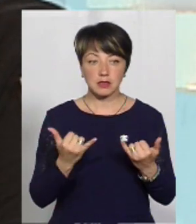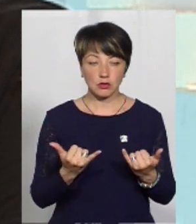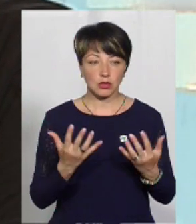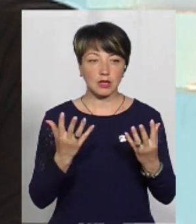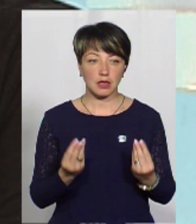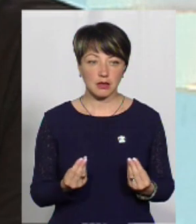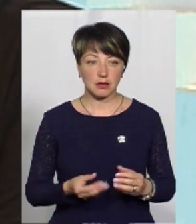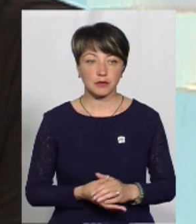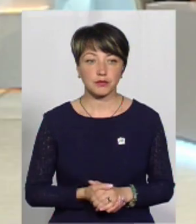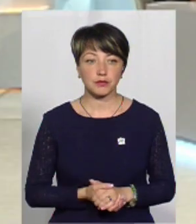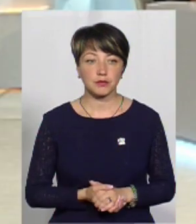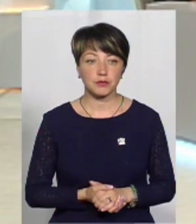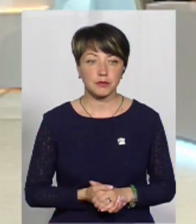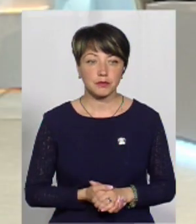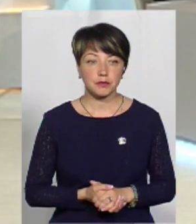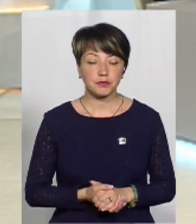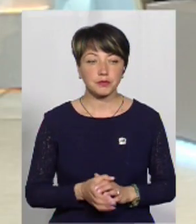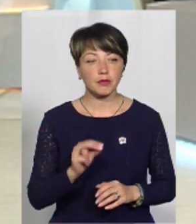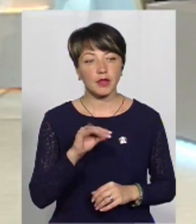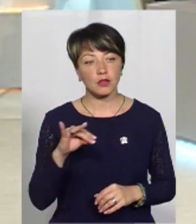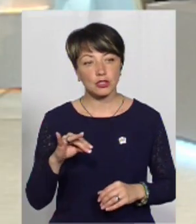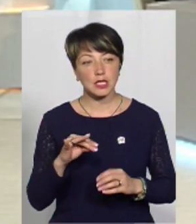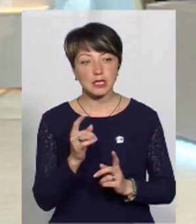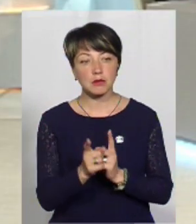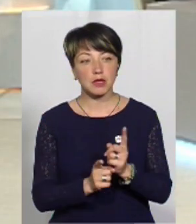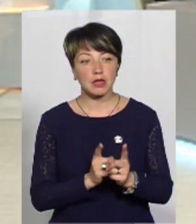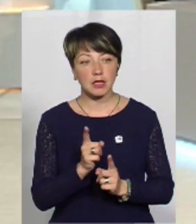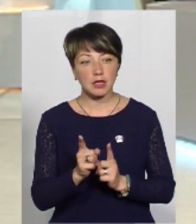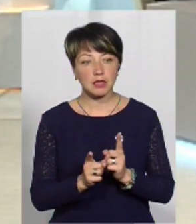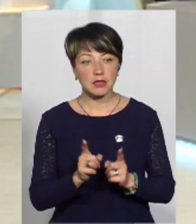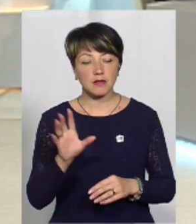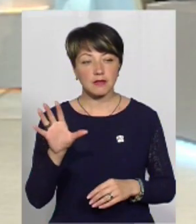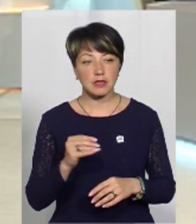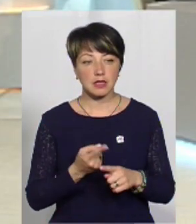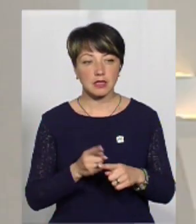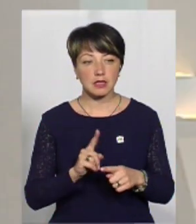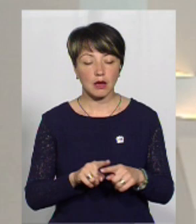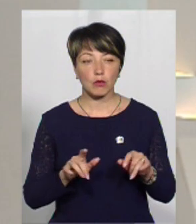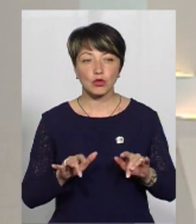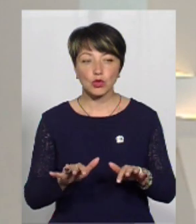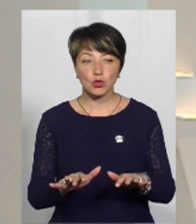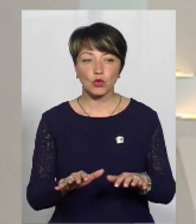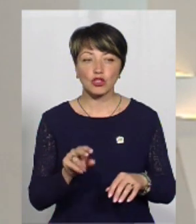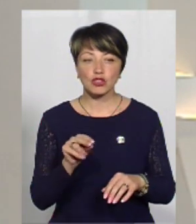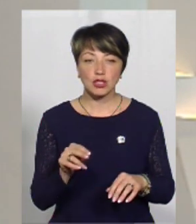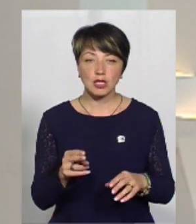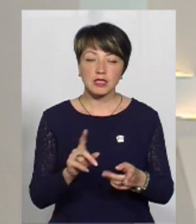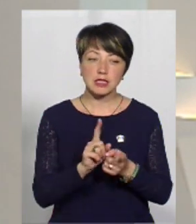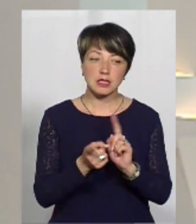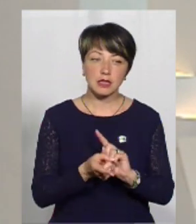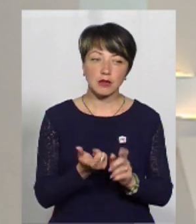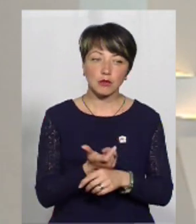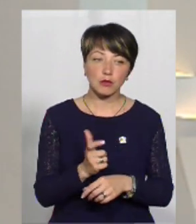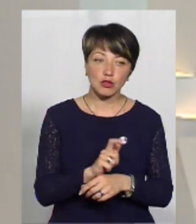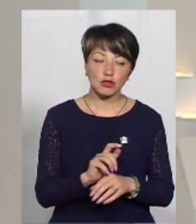сталося на сьогоднішній день. Чи змінилася вся оця процедура? Чи вона стала